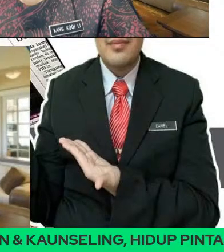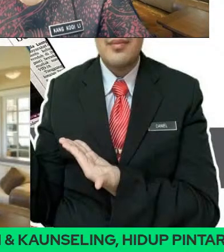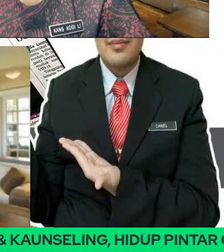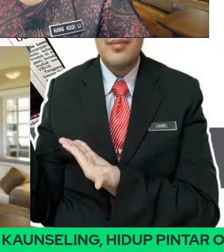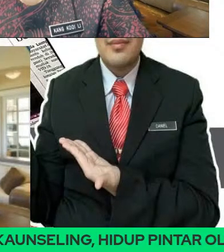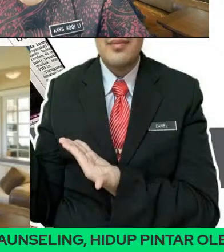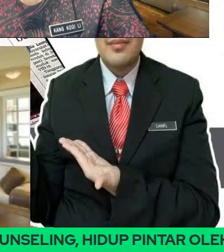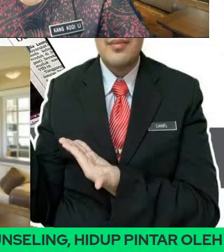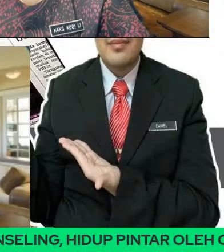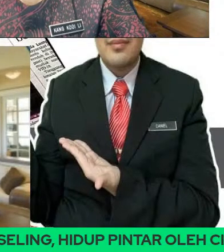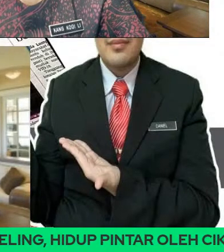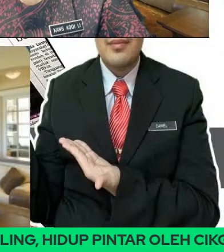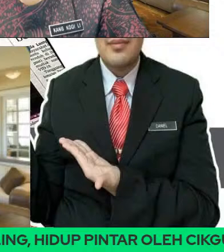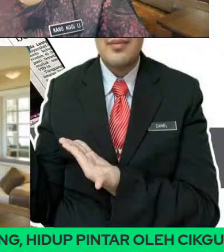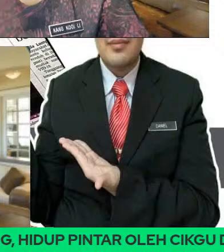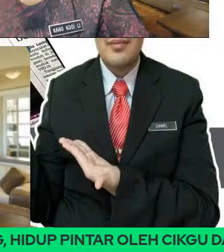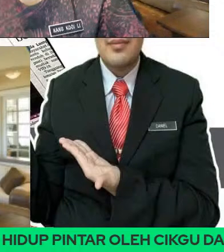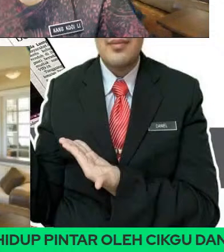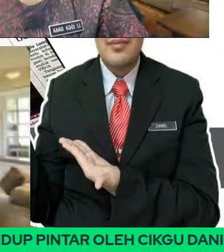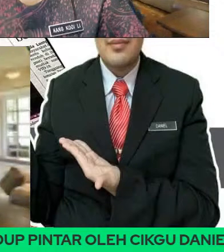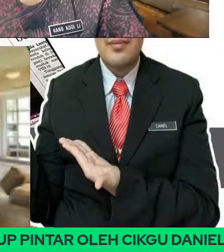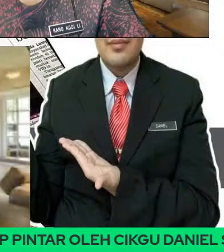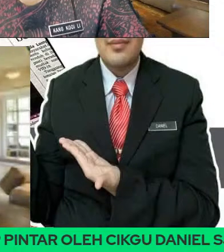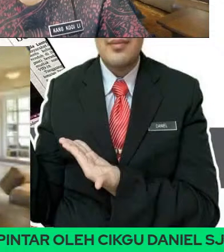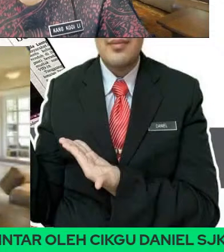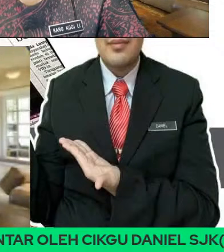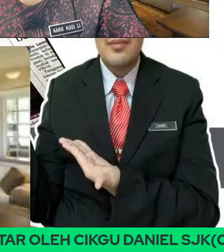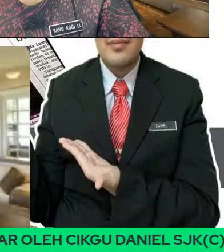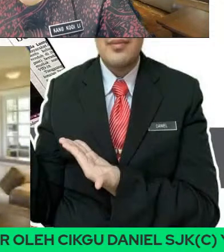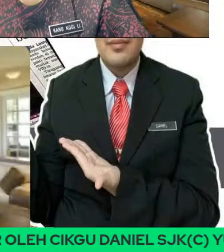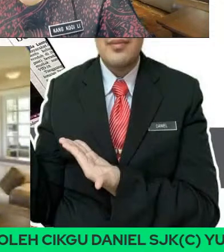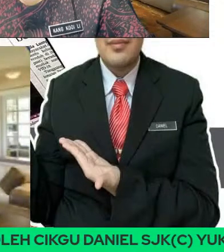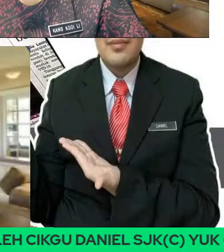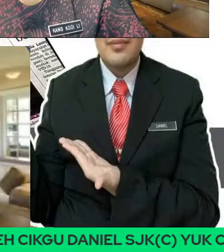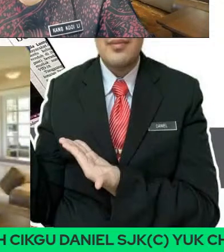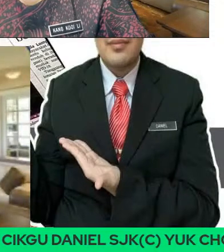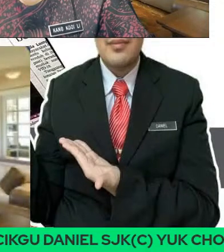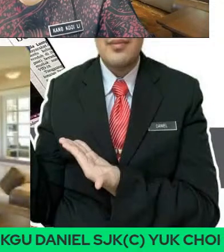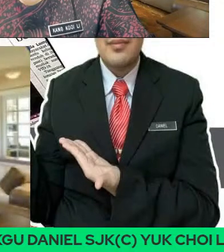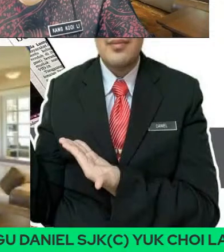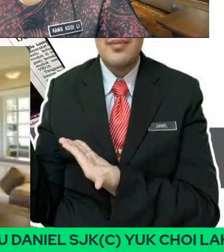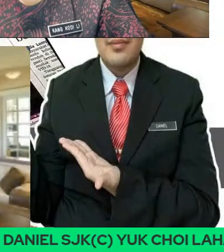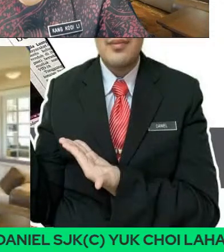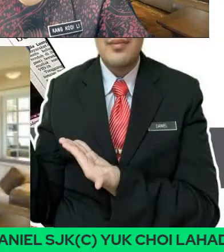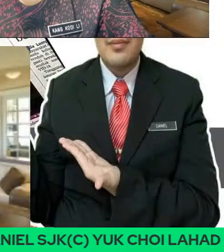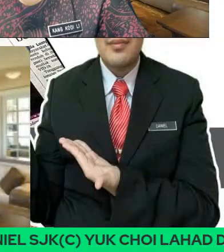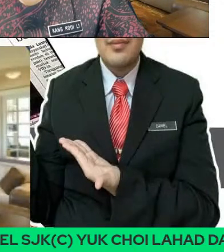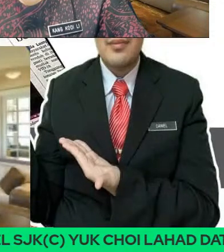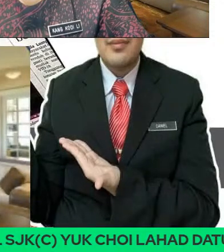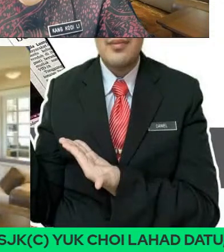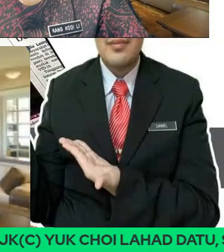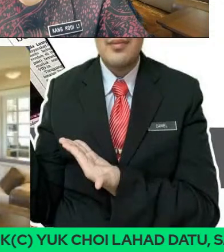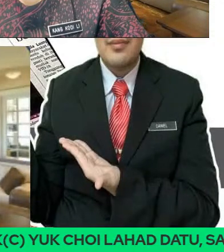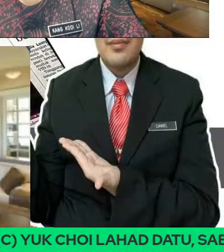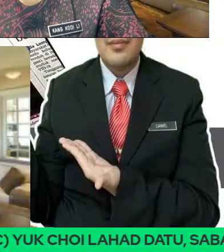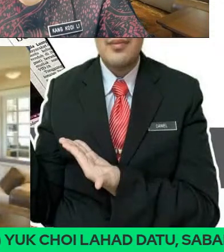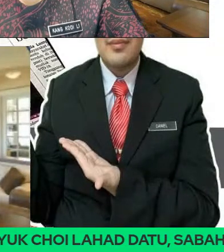ihdinas sirotol mustaqim sira tal ladzina an'amta alaihim ghairil maghdubi alaihim walad